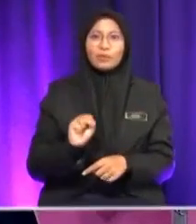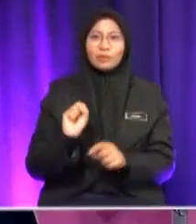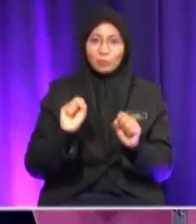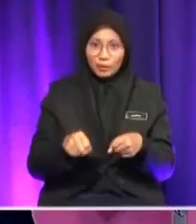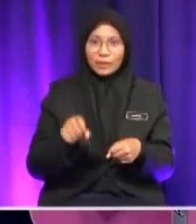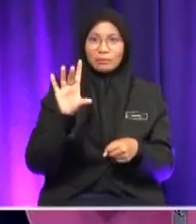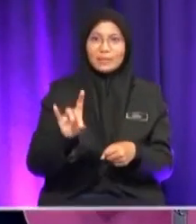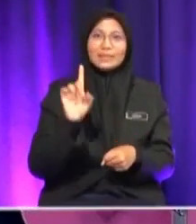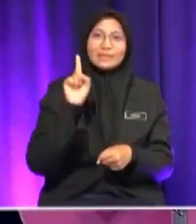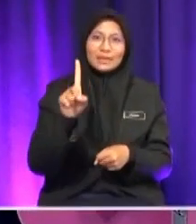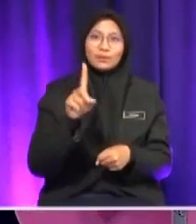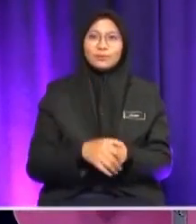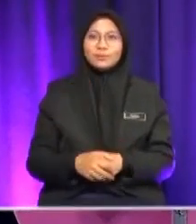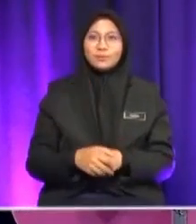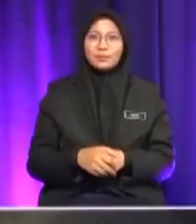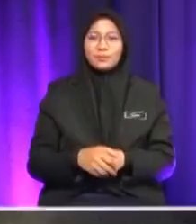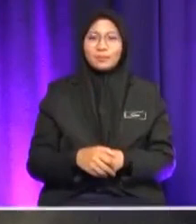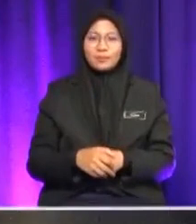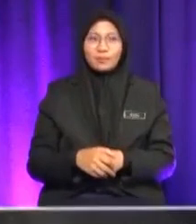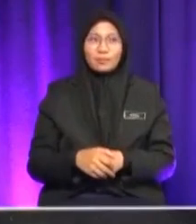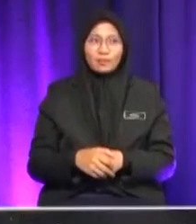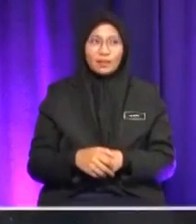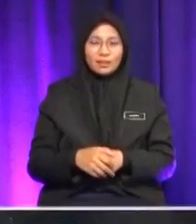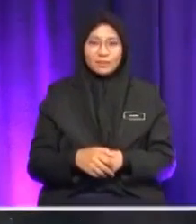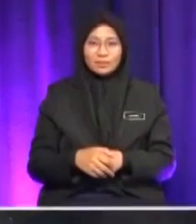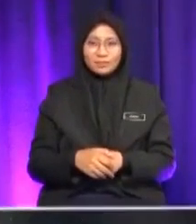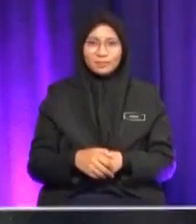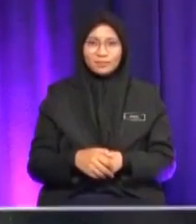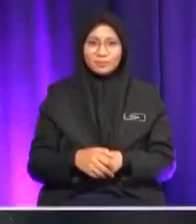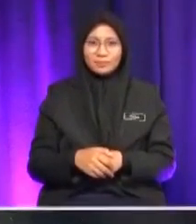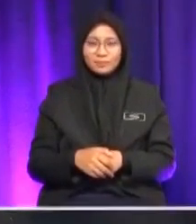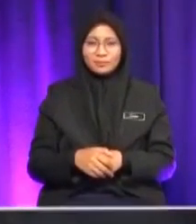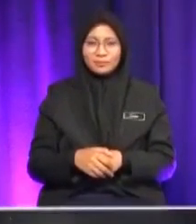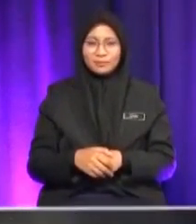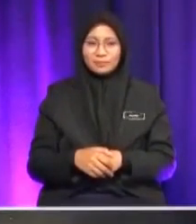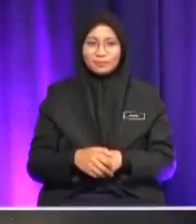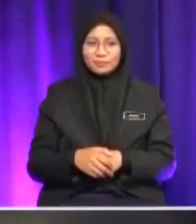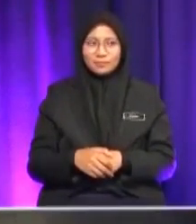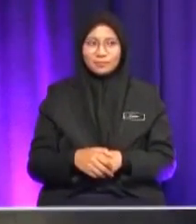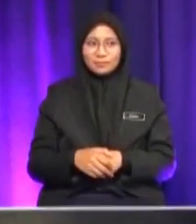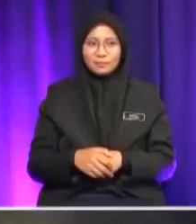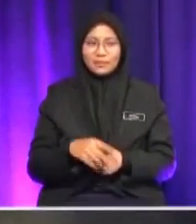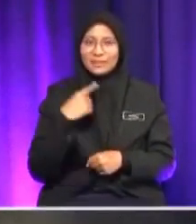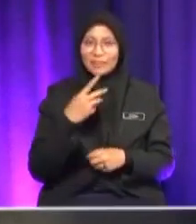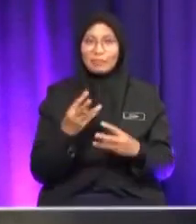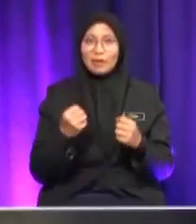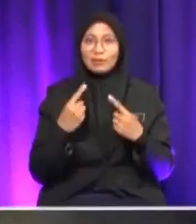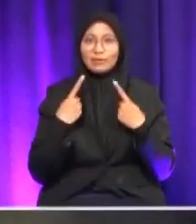dan saya nak anda terangkan satu nilai tersebut. Okey, berikan huraiannya. Silakan murid, siapa yang mahu